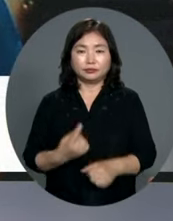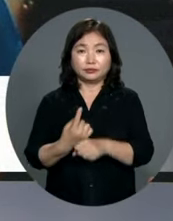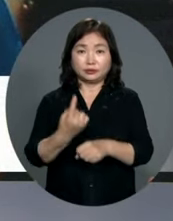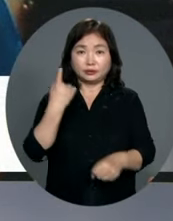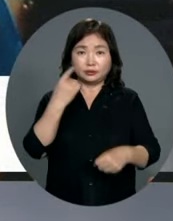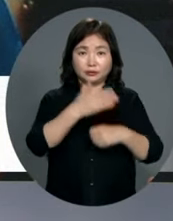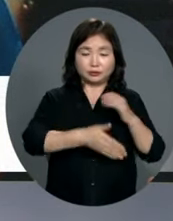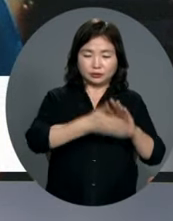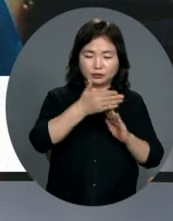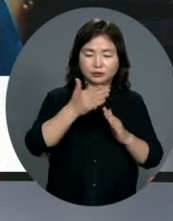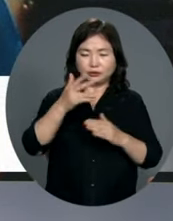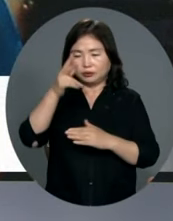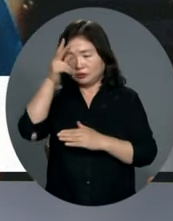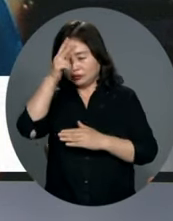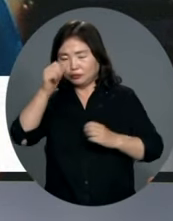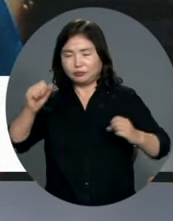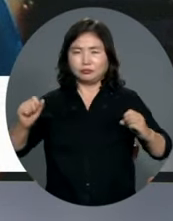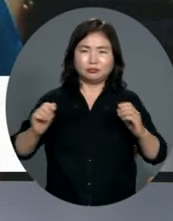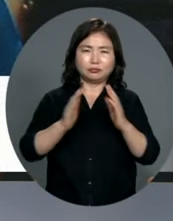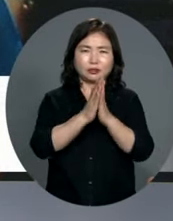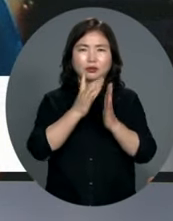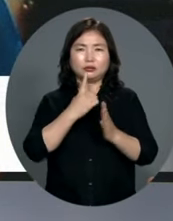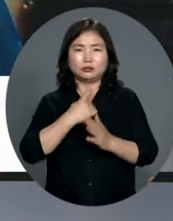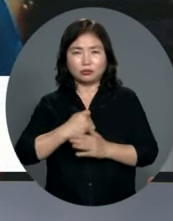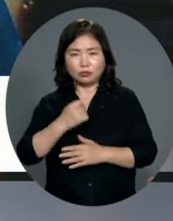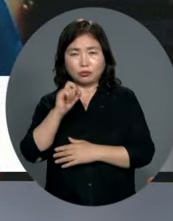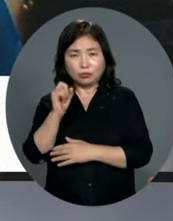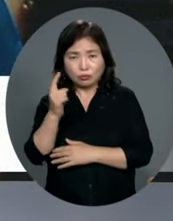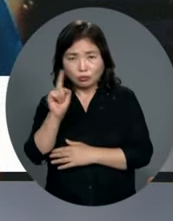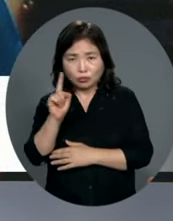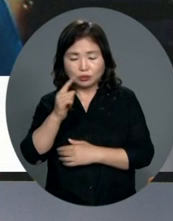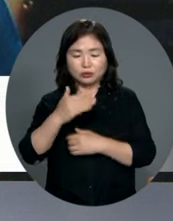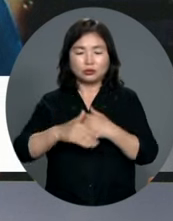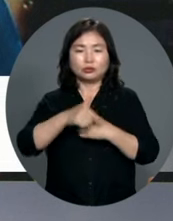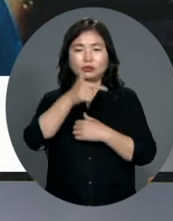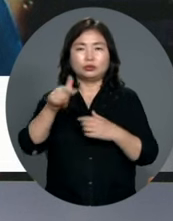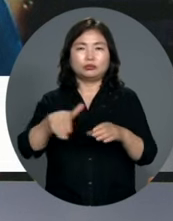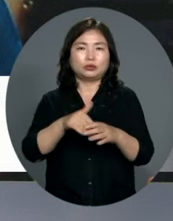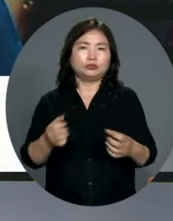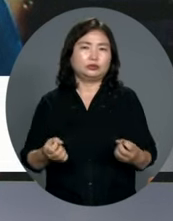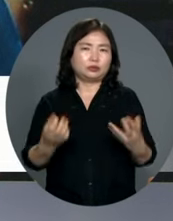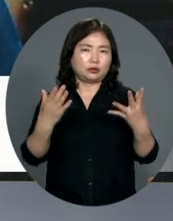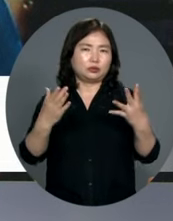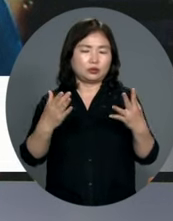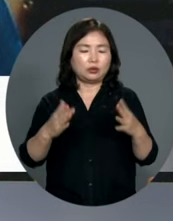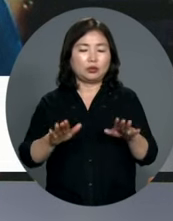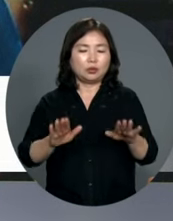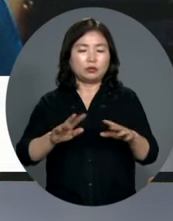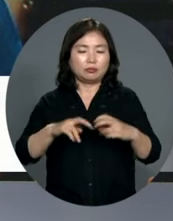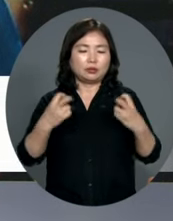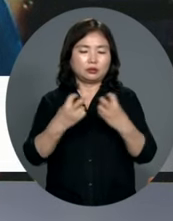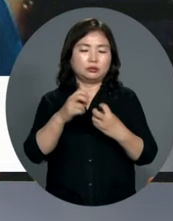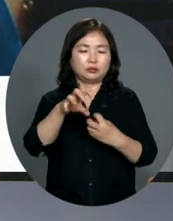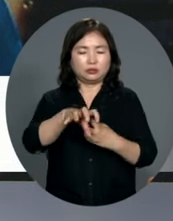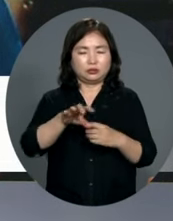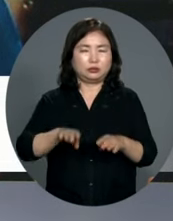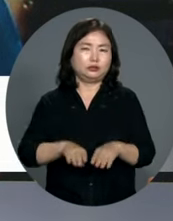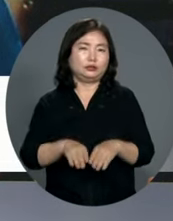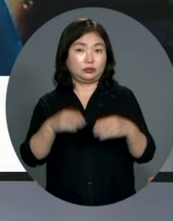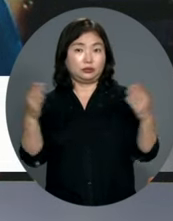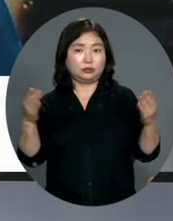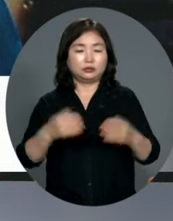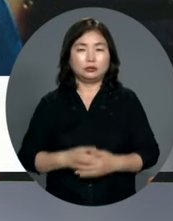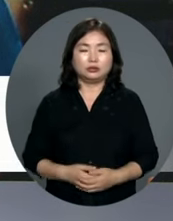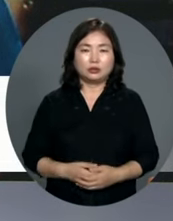지난해 대구시와 경찰이 충돌하는 초유의 사태가 발생하기도 했던 대구 퀴어 문화축제가 오늘 대구 반월당 일대에서